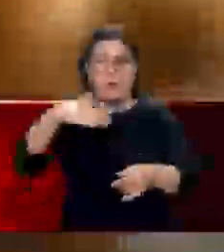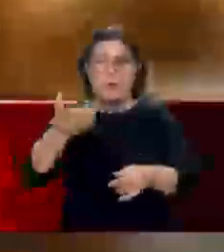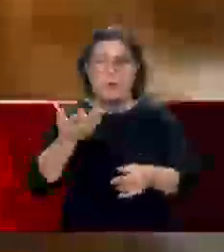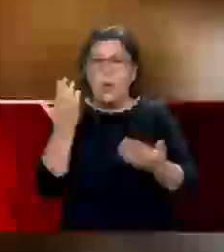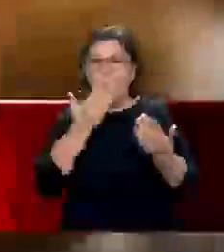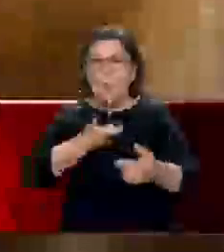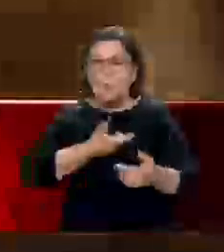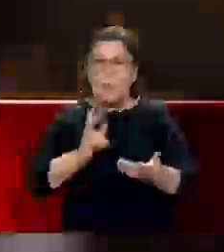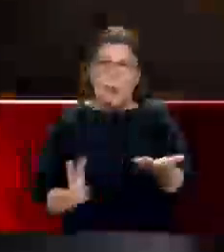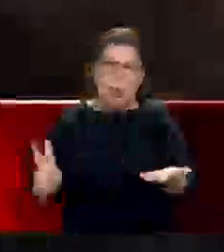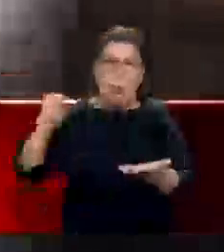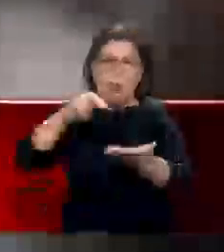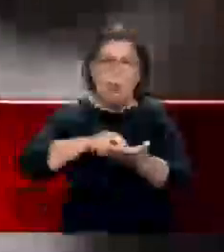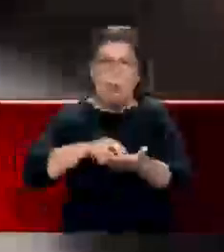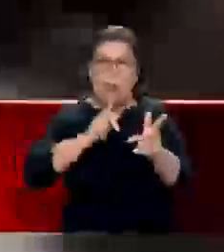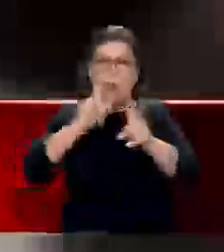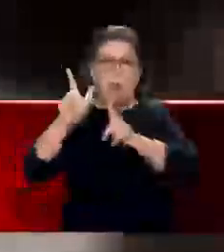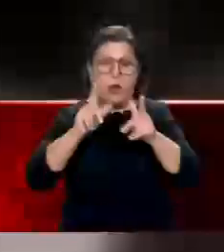öğrenciler ayağa